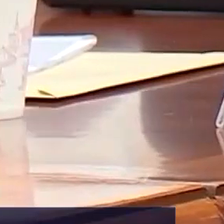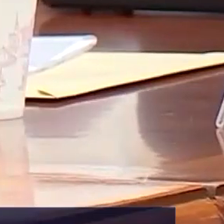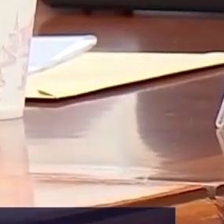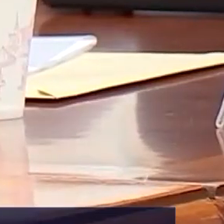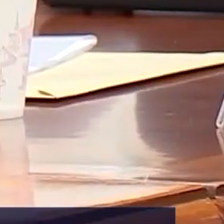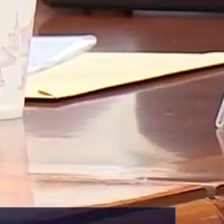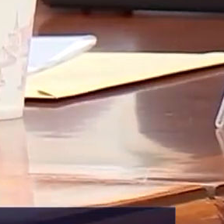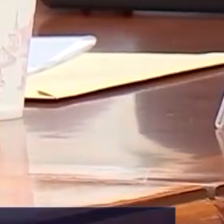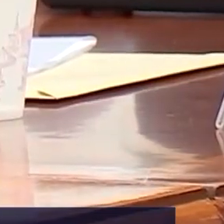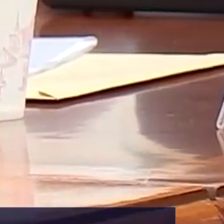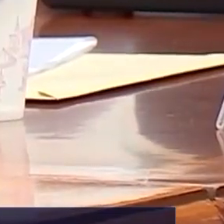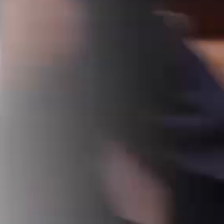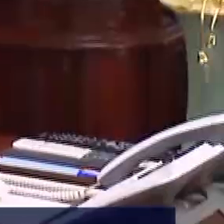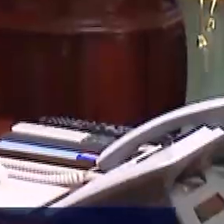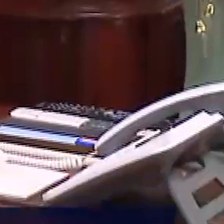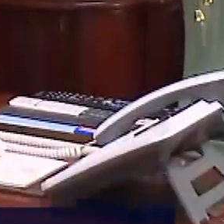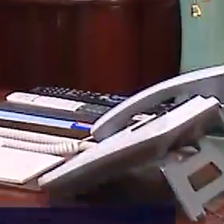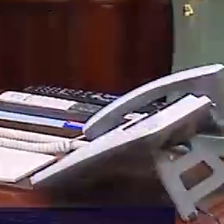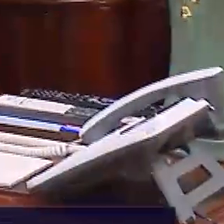SBS 박찬근입니다.